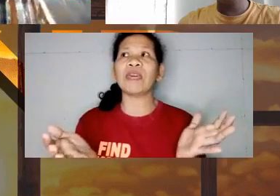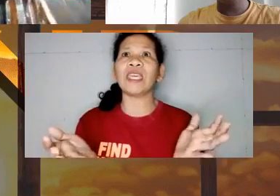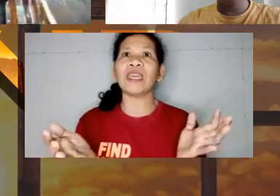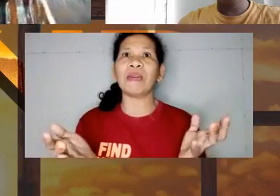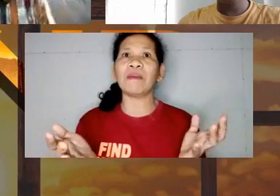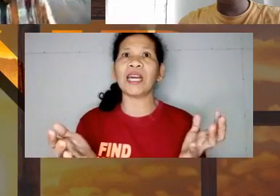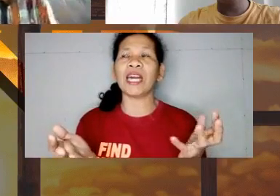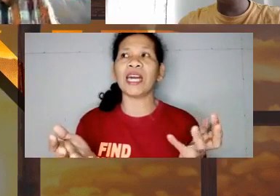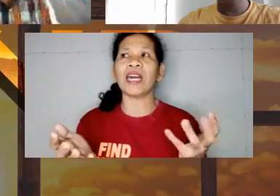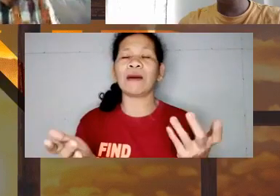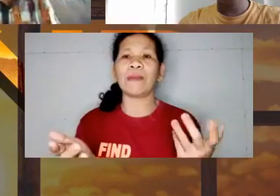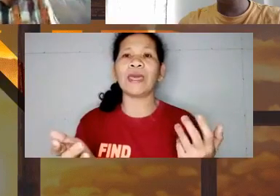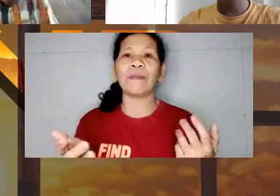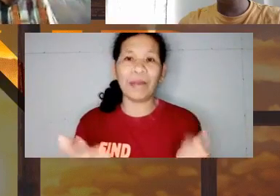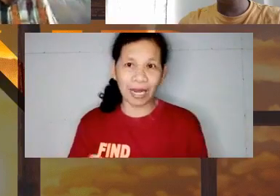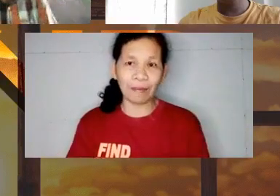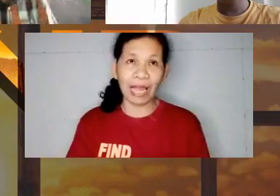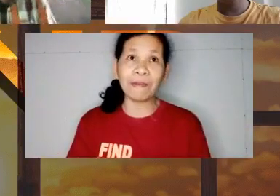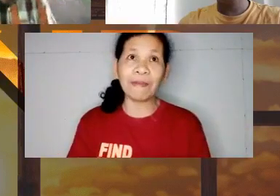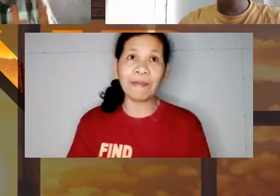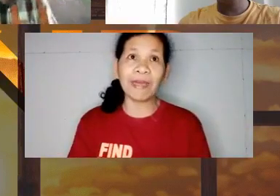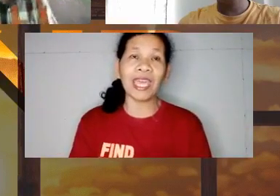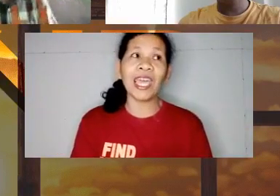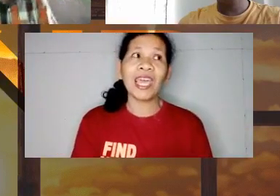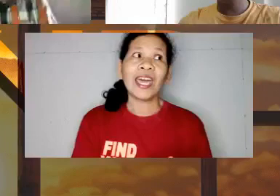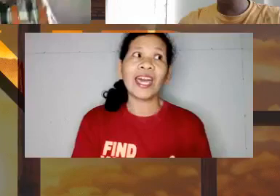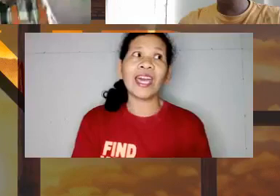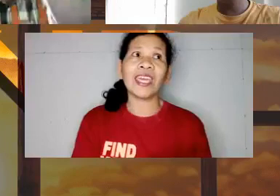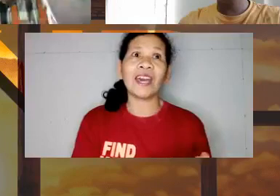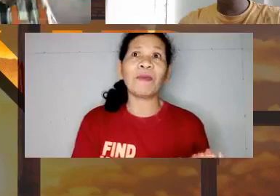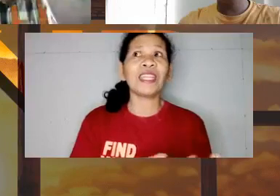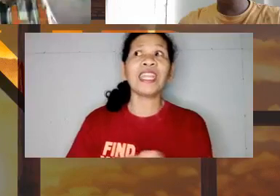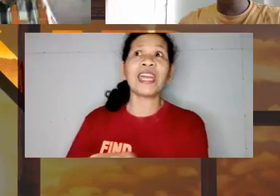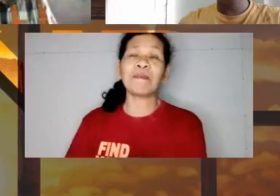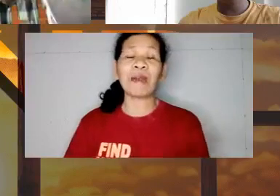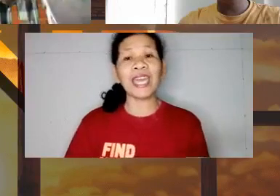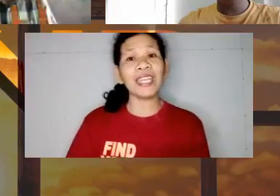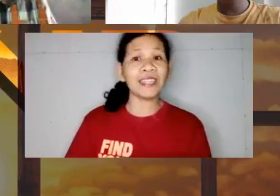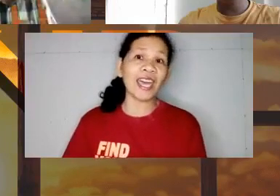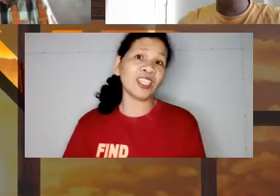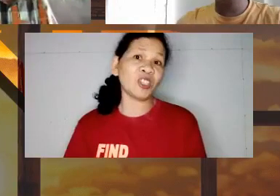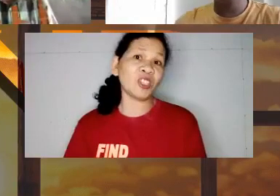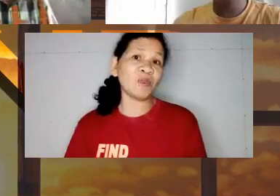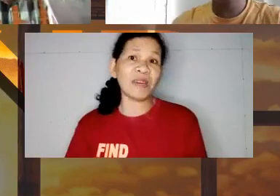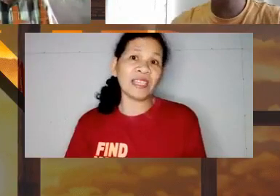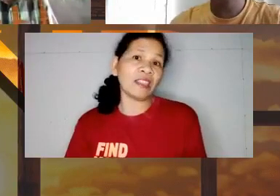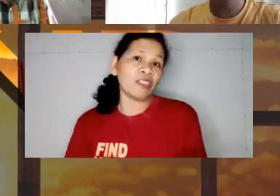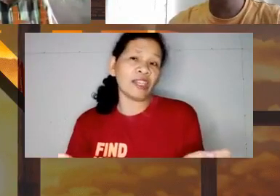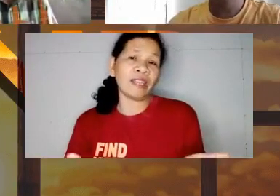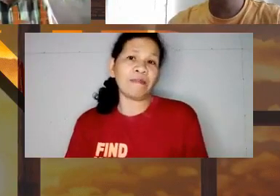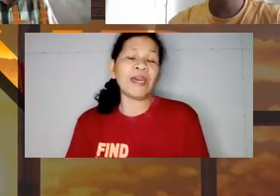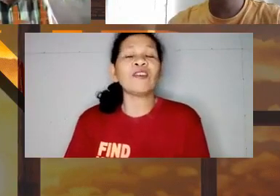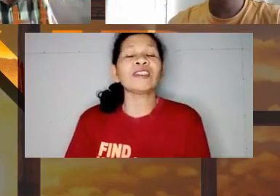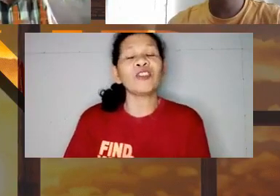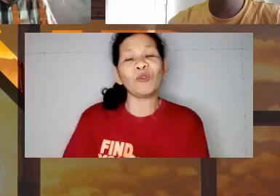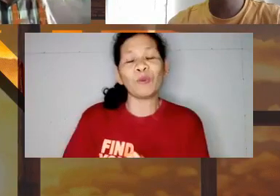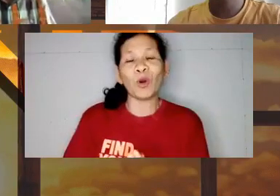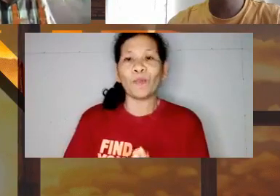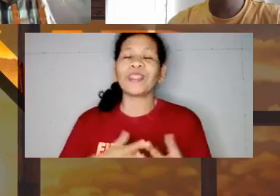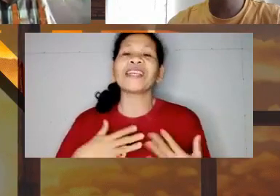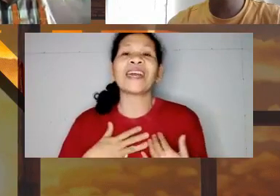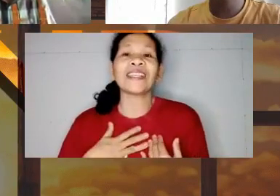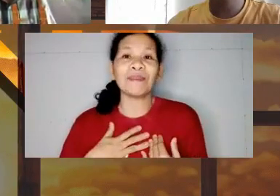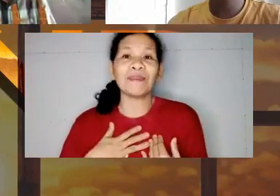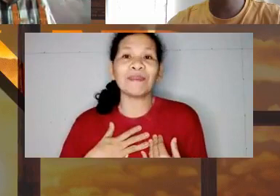tayo ay may perang marami, ay pwede din natin pakainin kahit yung mga stepchildren. Pero ang tanong